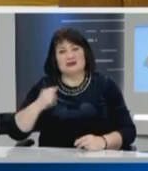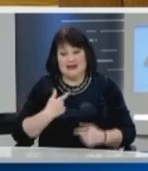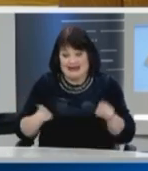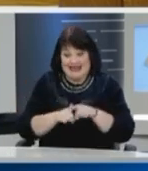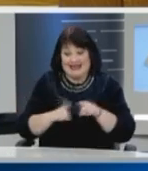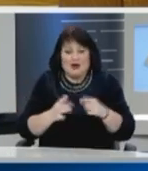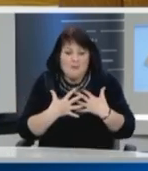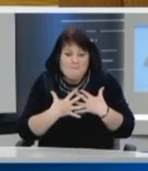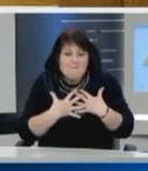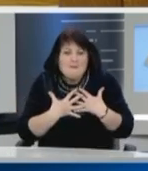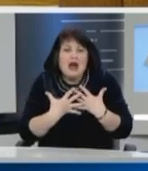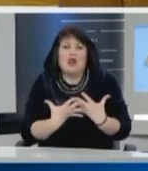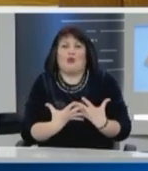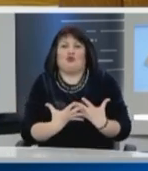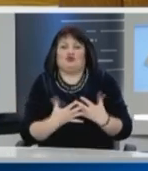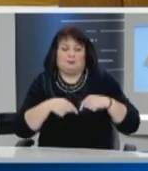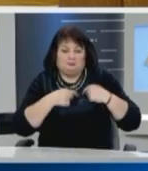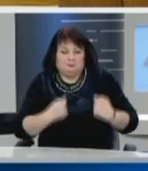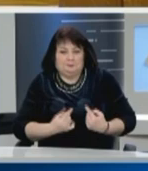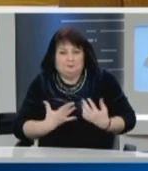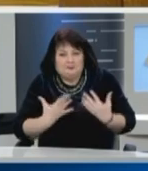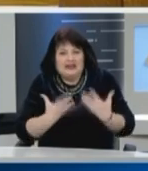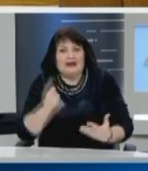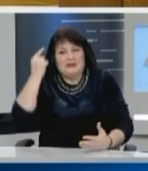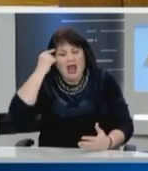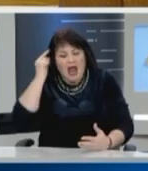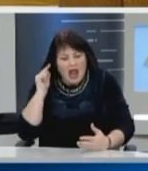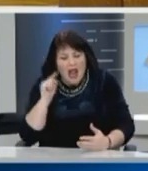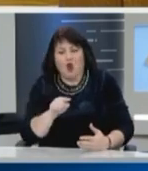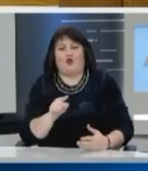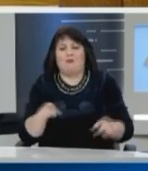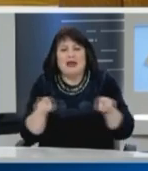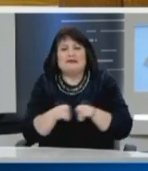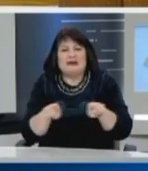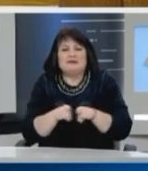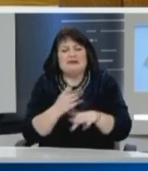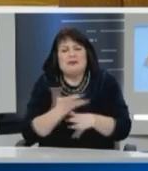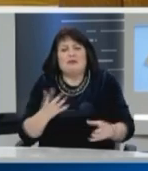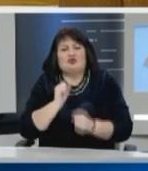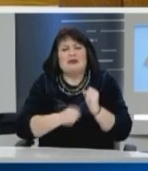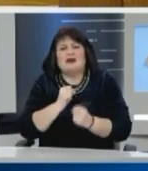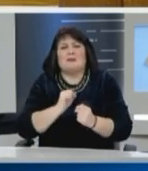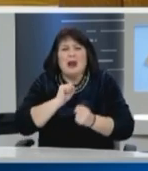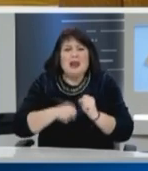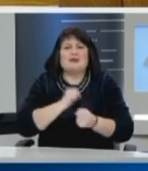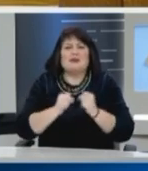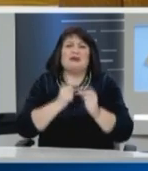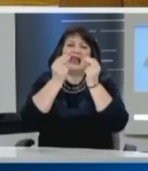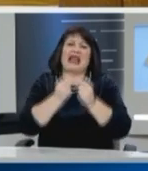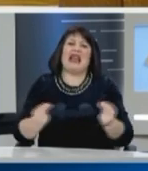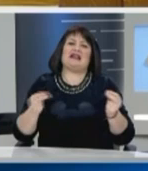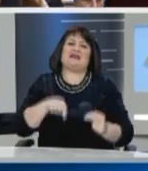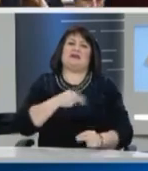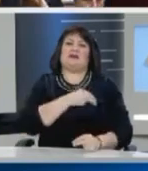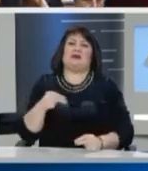δοθήκαμε με την ψυχή και το νου μας σε μια μεγάλη προσπάθεια για την επίλυση αυτής